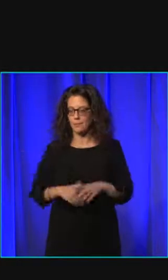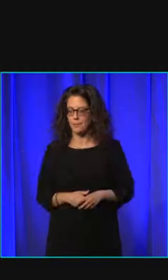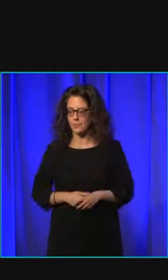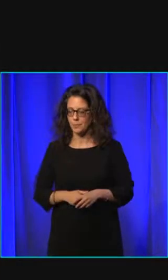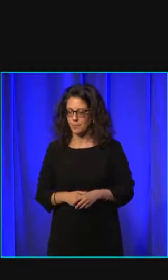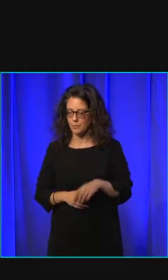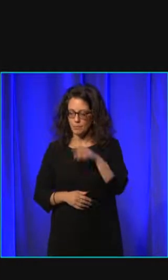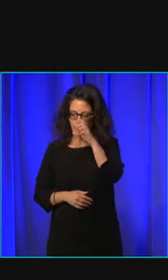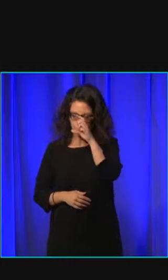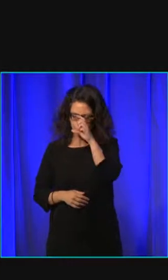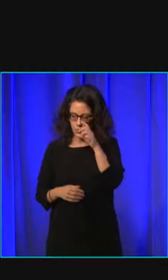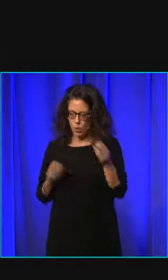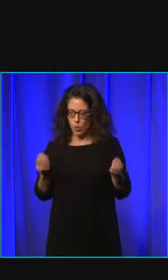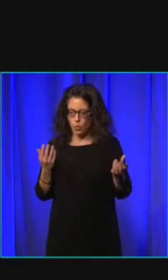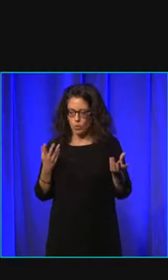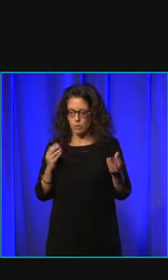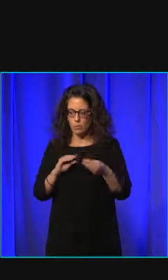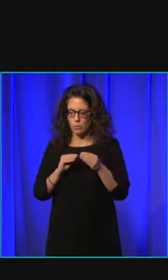Ouh là là.